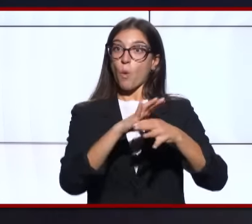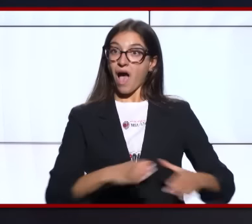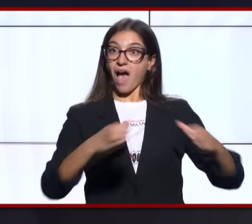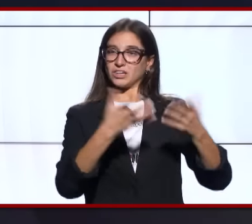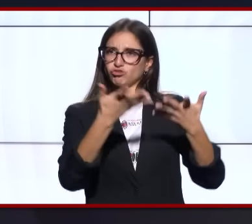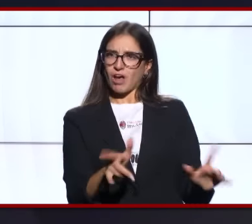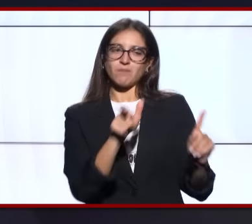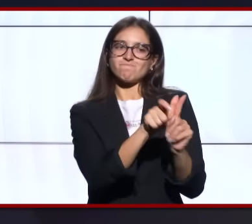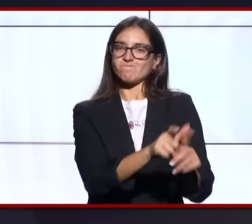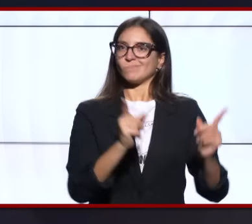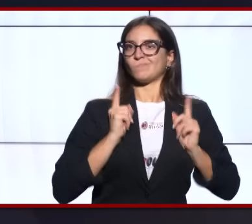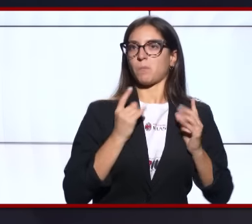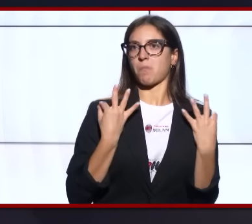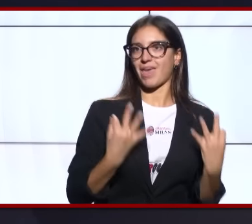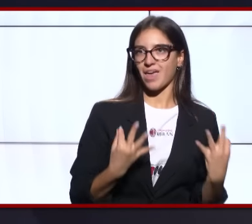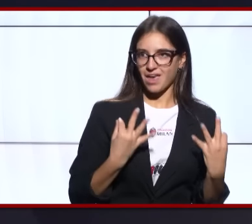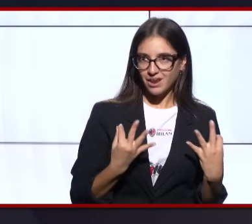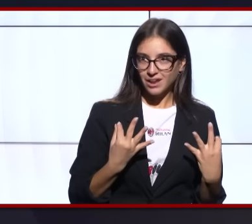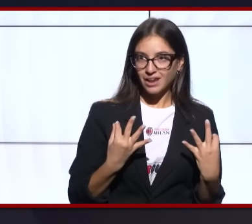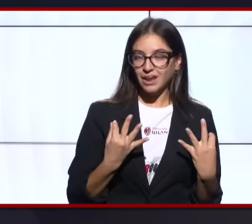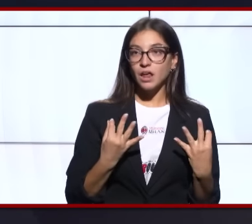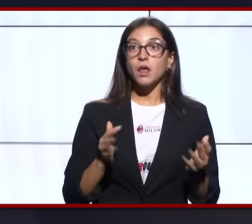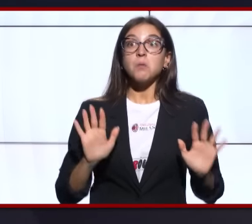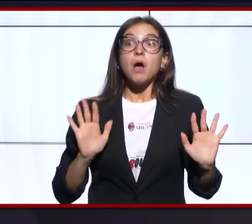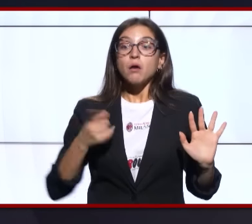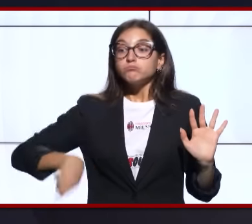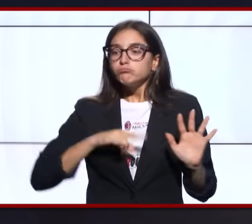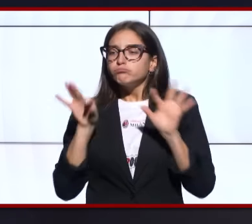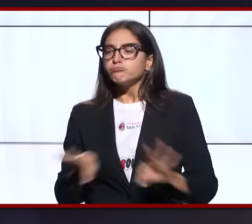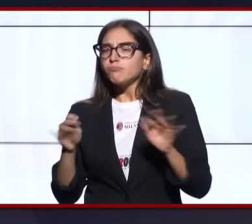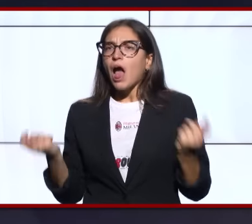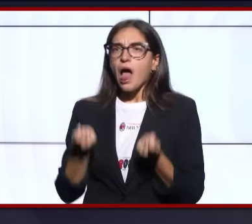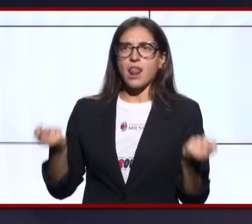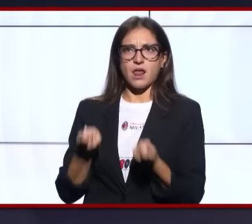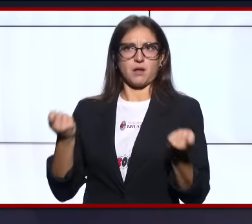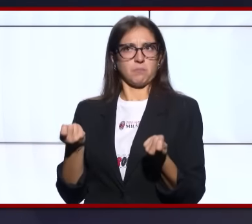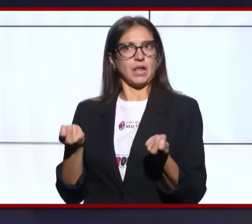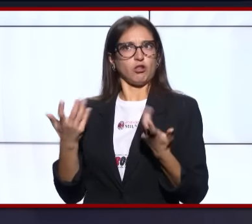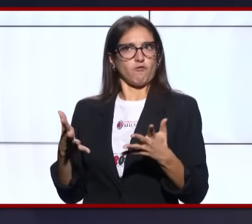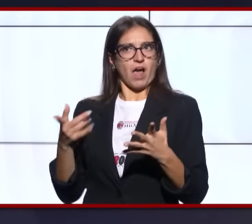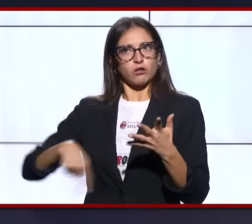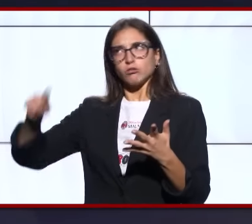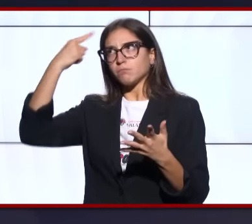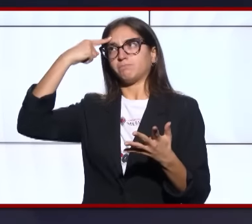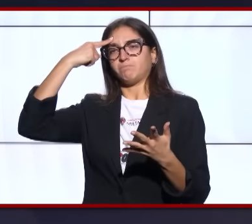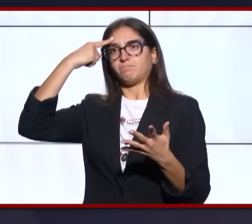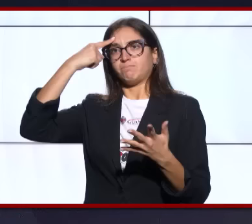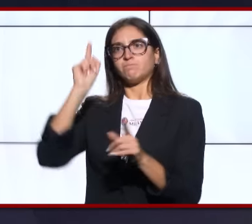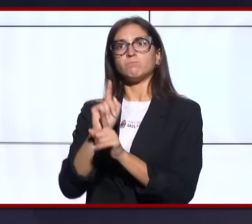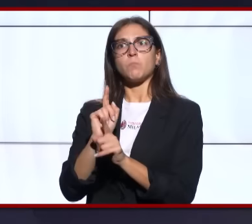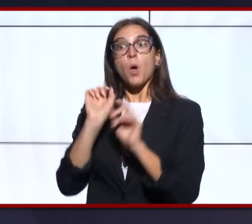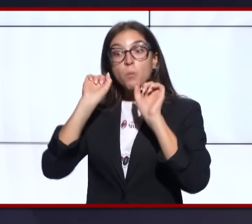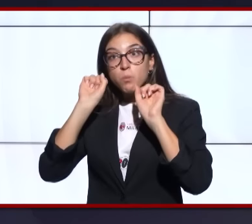defende molto molto bene pero che abbiamo preparato la partita pensando in quello che